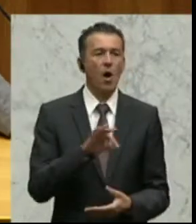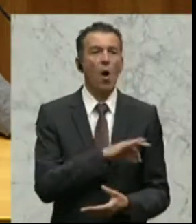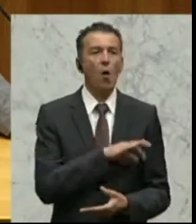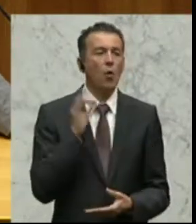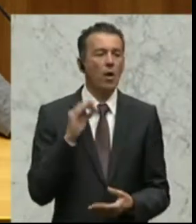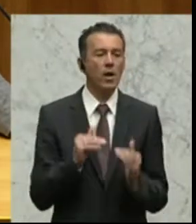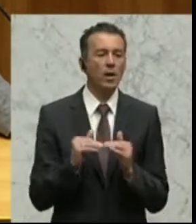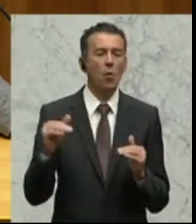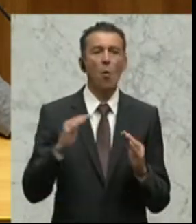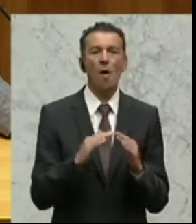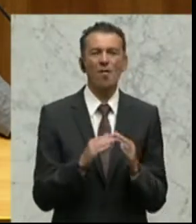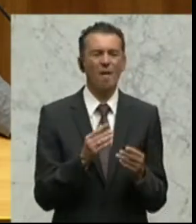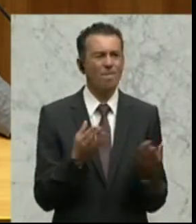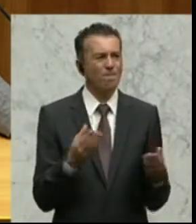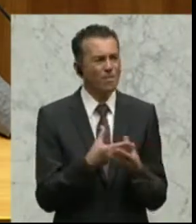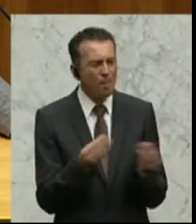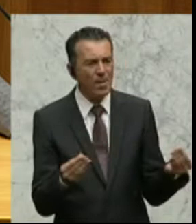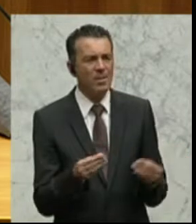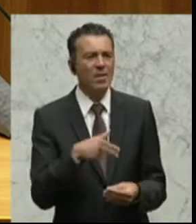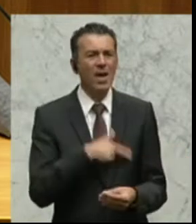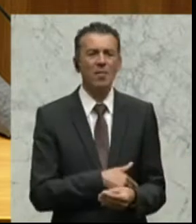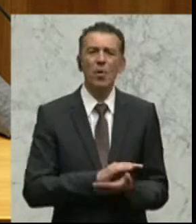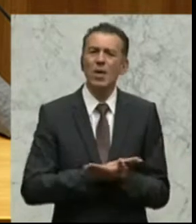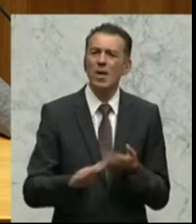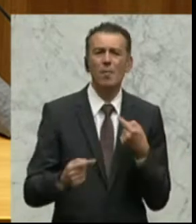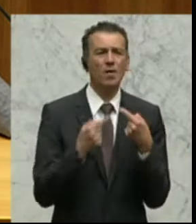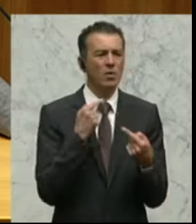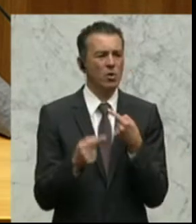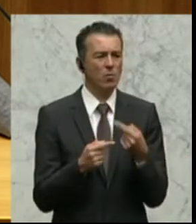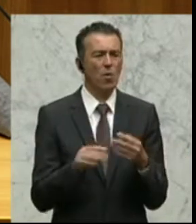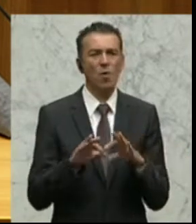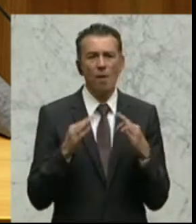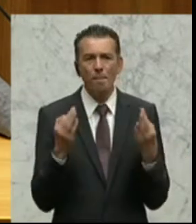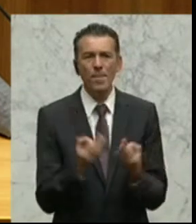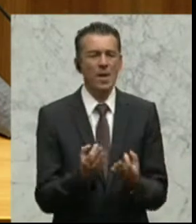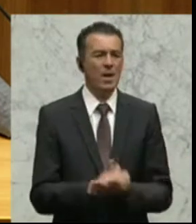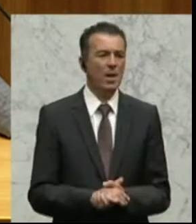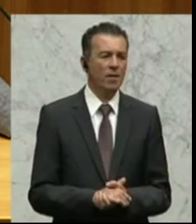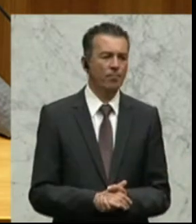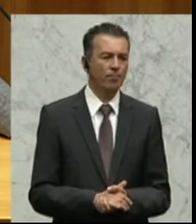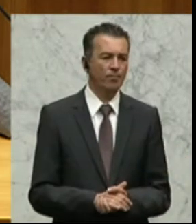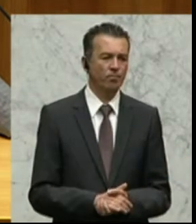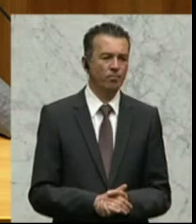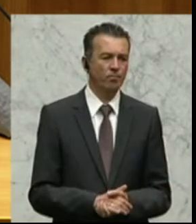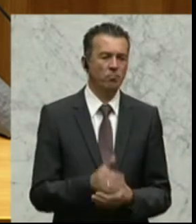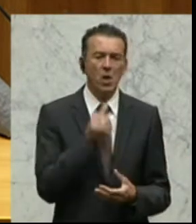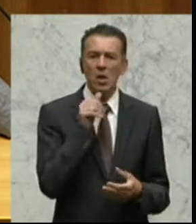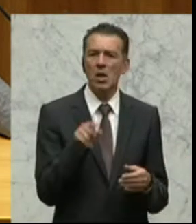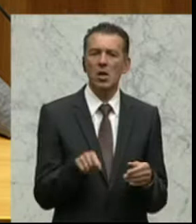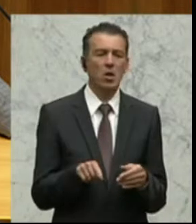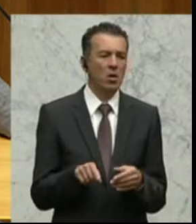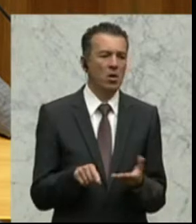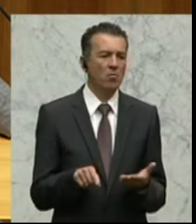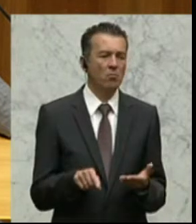der SPÖ, dass nie davon gesprochen wird, dass Familien, die nicht so wie Paare, die keine Kinder